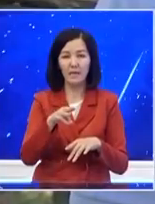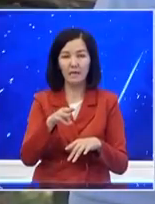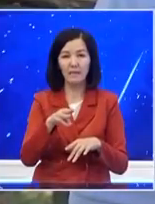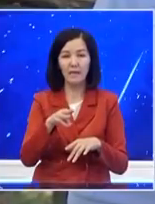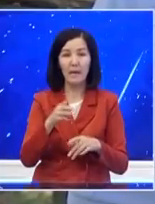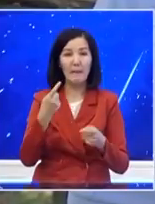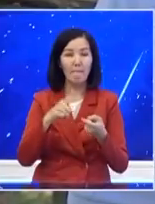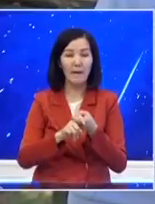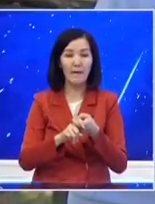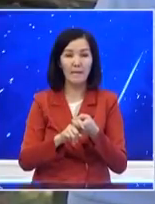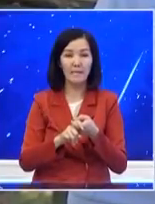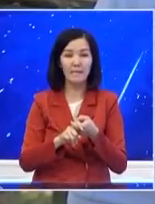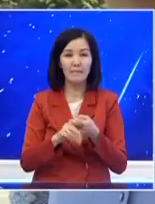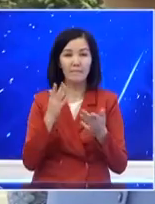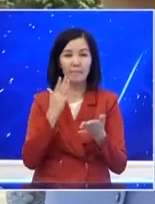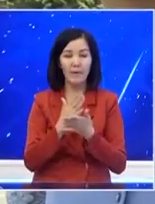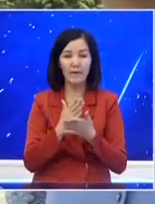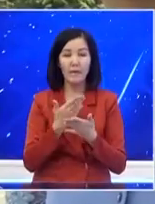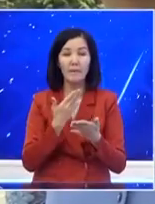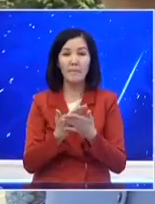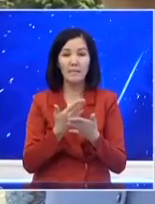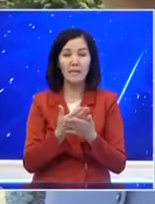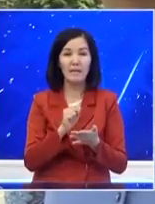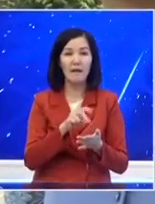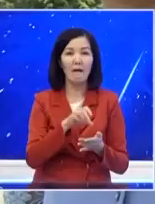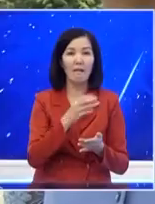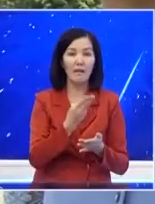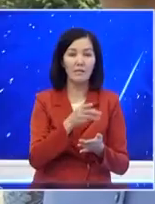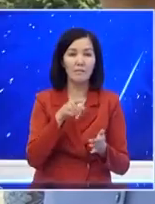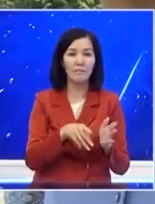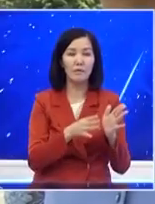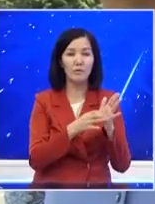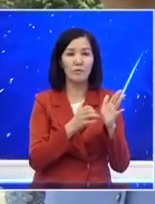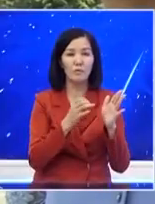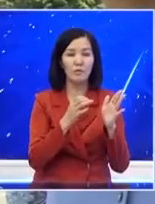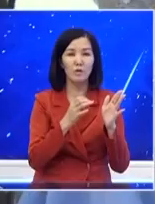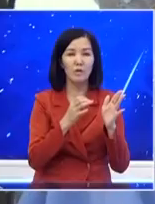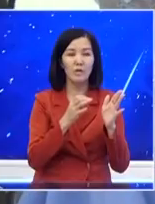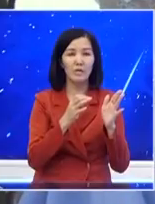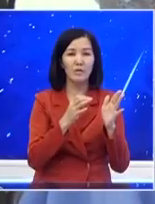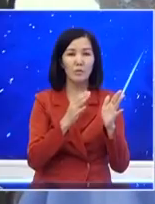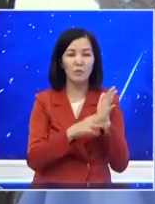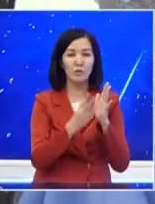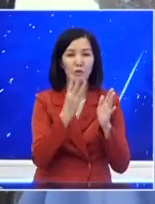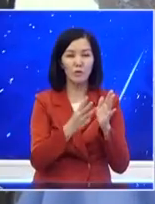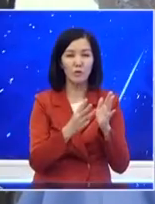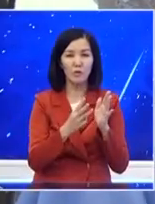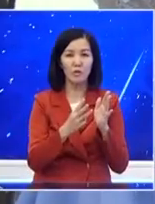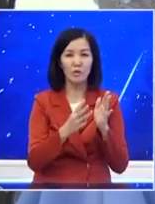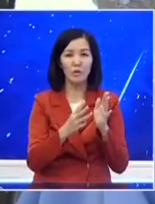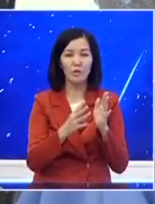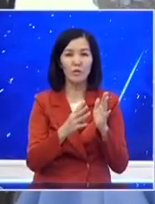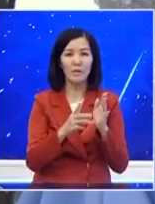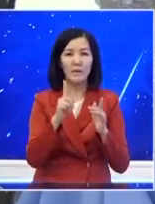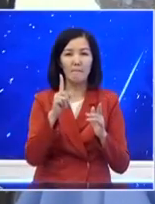арасындағы байланыс бұл ғана емес. Мәселен, алаш қайраткері 1893 жылы дүниеге келсе, Медет Жұмабай араға